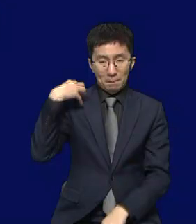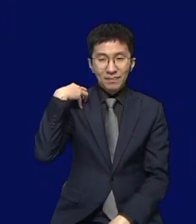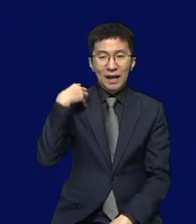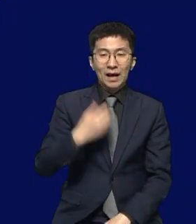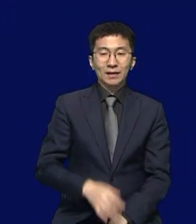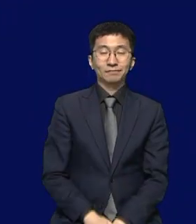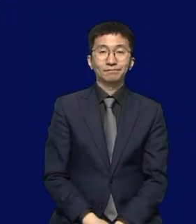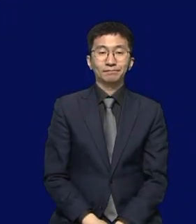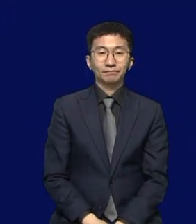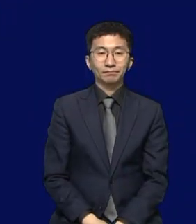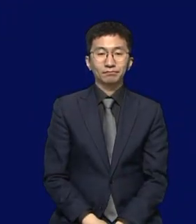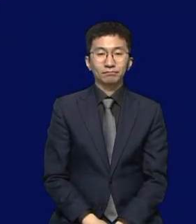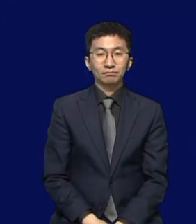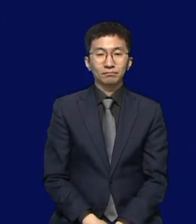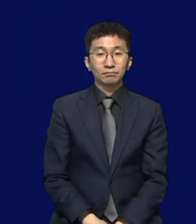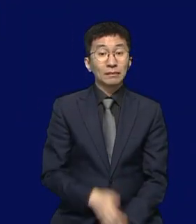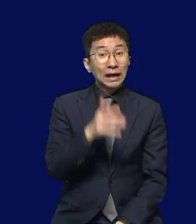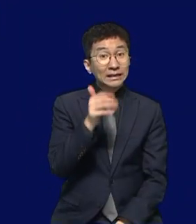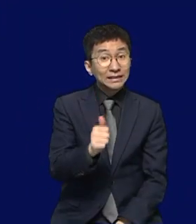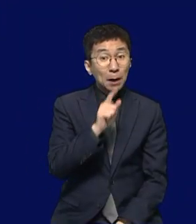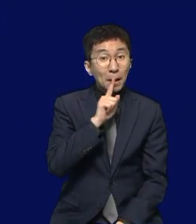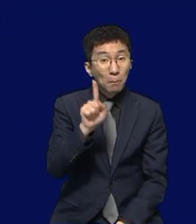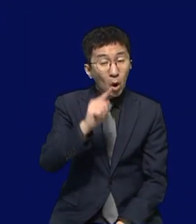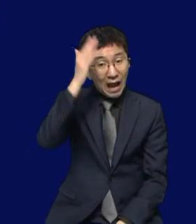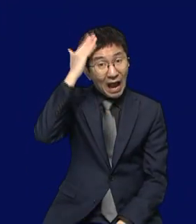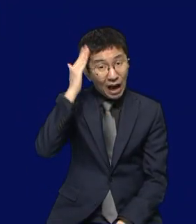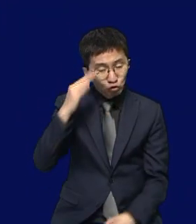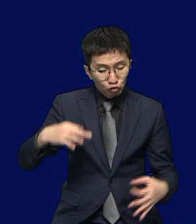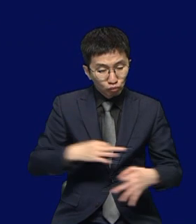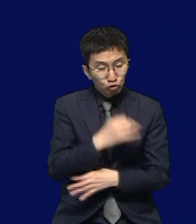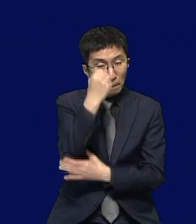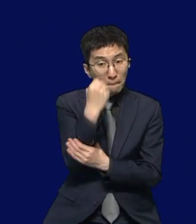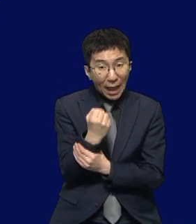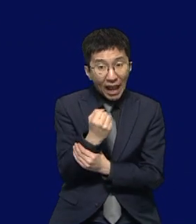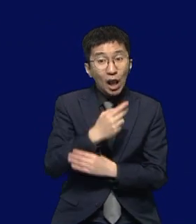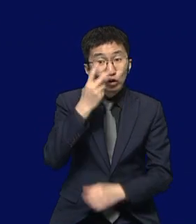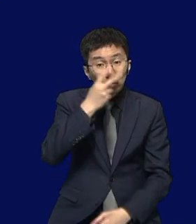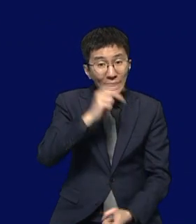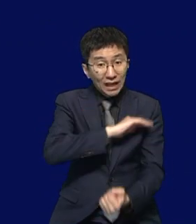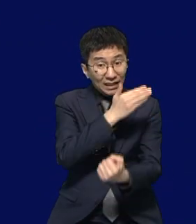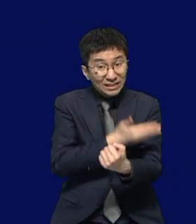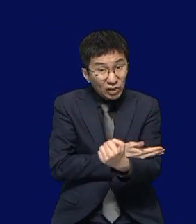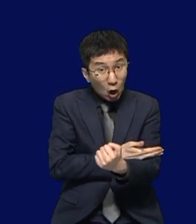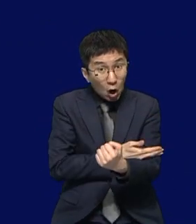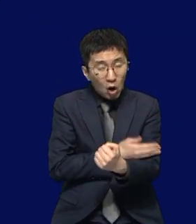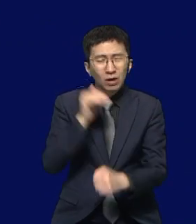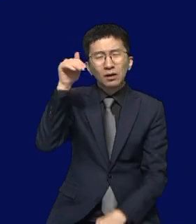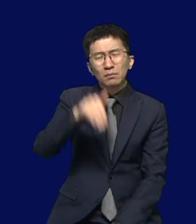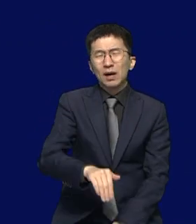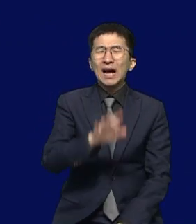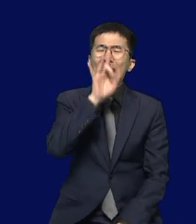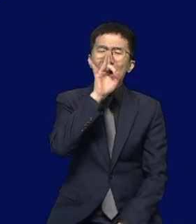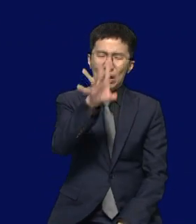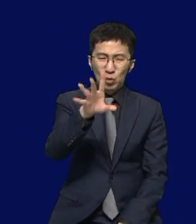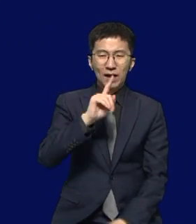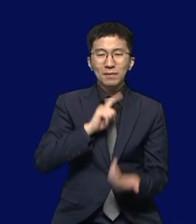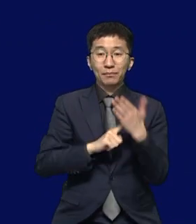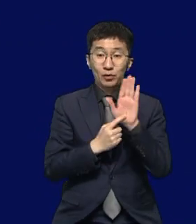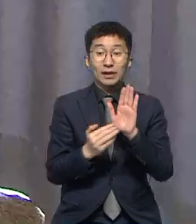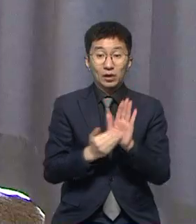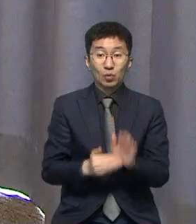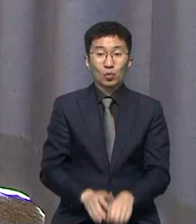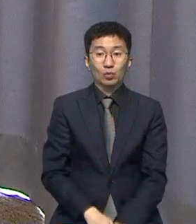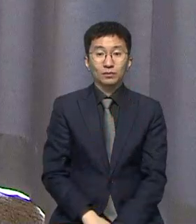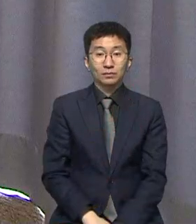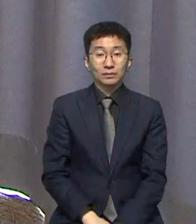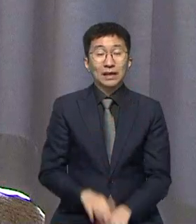investigations. 드라고코스 의장은 한국의 반부패 수사 기소 역량을 약화시키는 일은 없어야 한다며